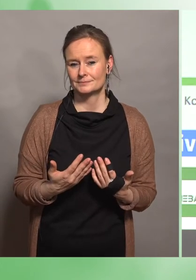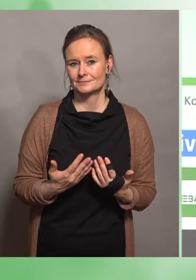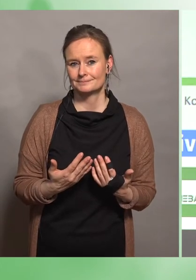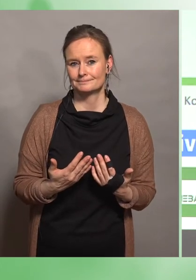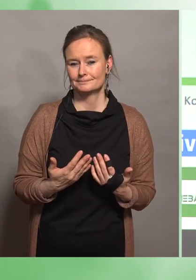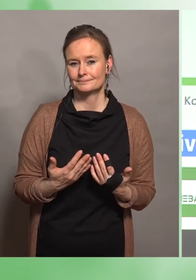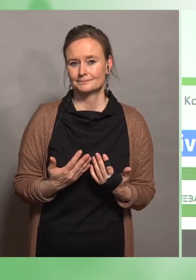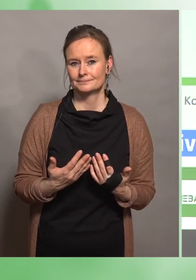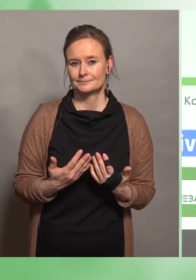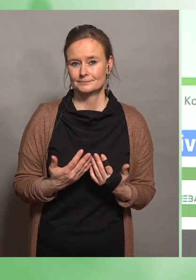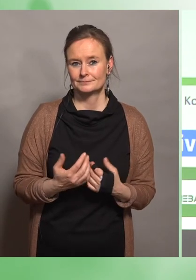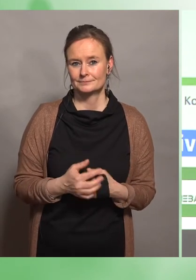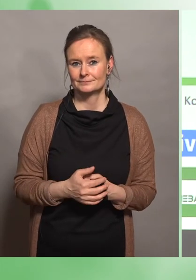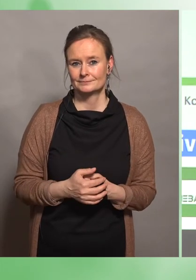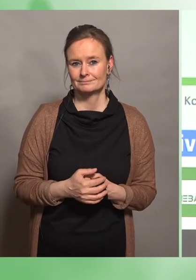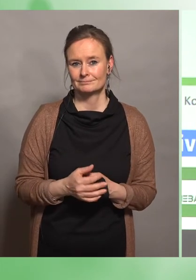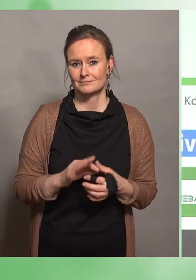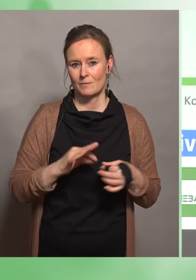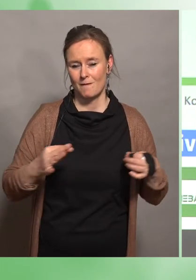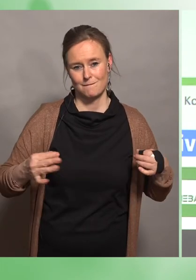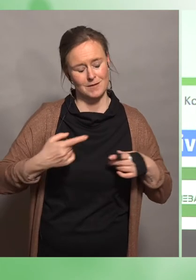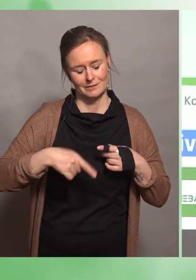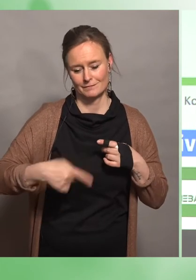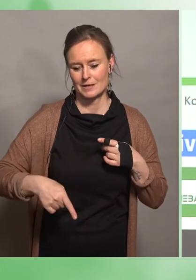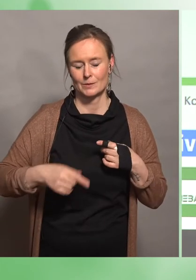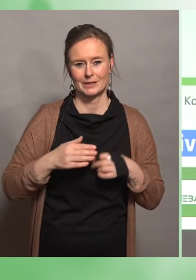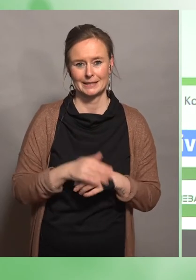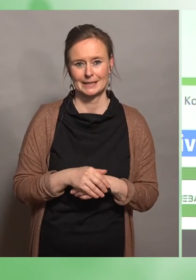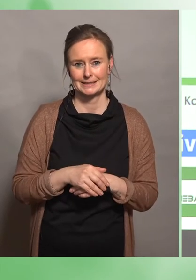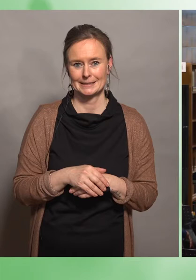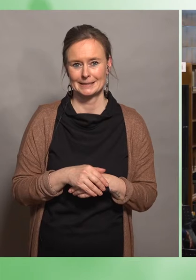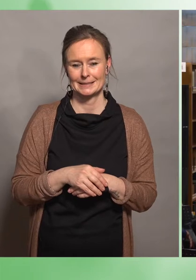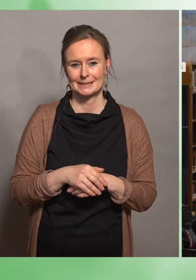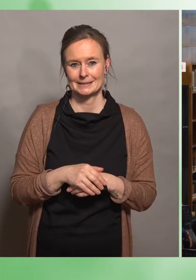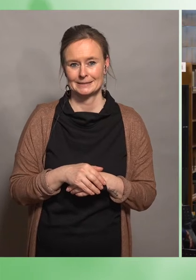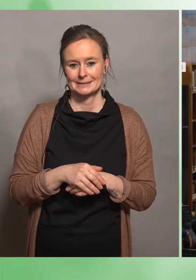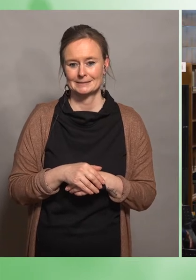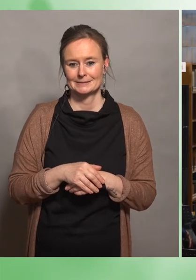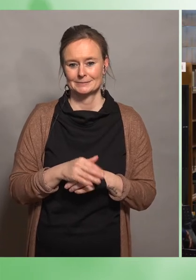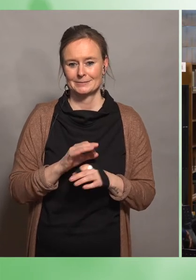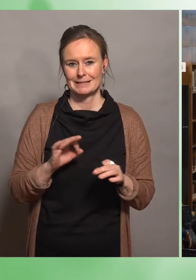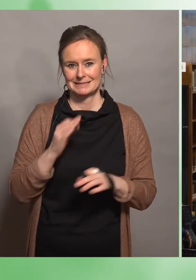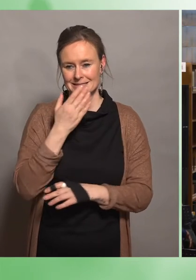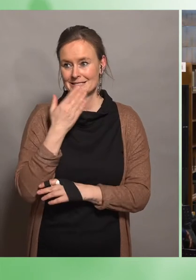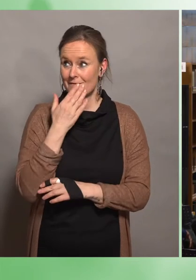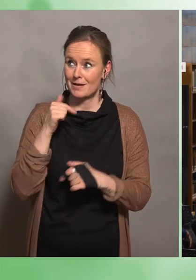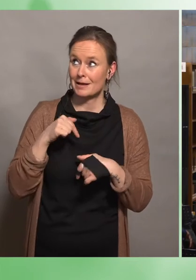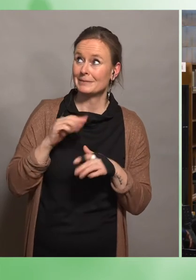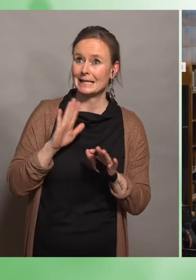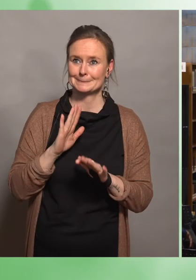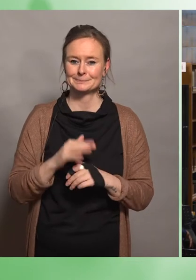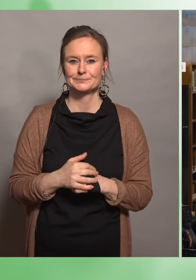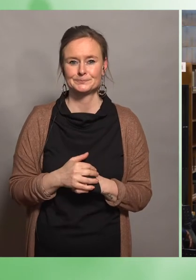es ist, jetzt habe ich den Faden verloren. Kein Problem, es ist auch sehr warm da, Herr Ringer, wahrscheinlich. Stimmt.